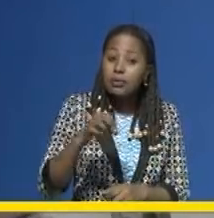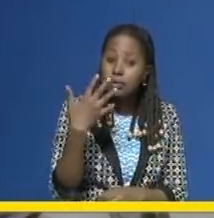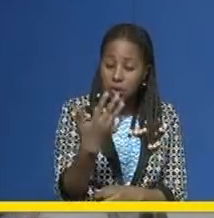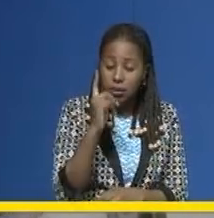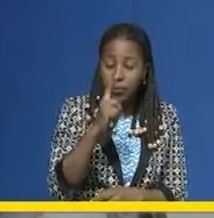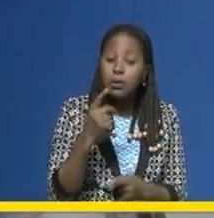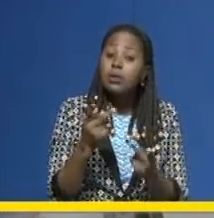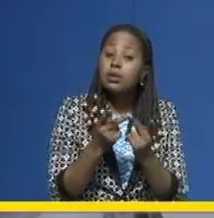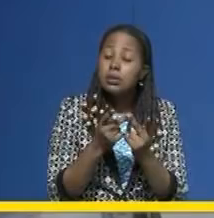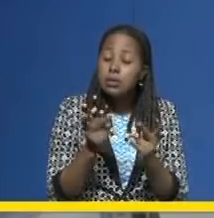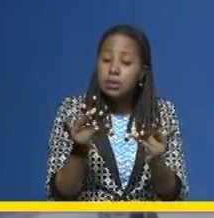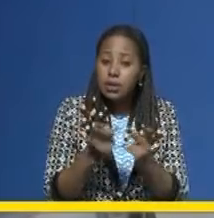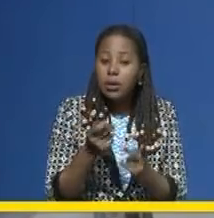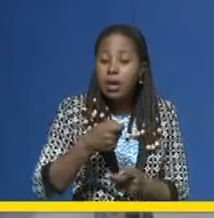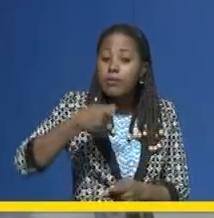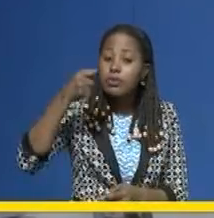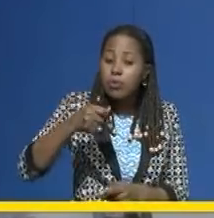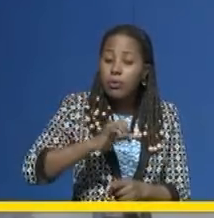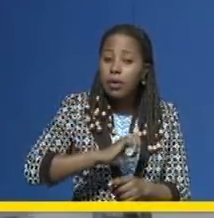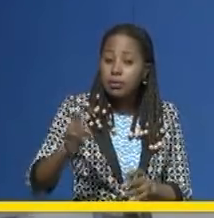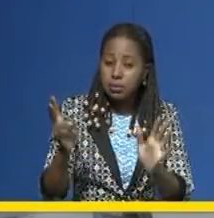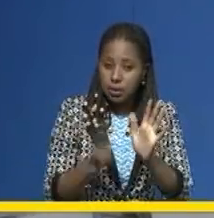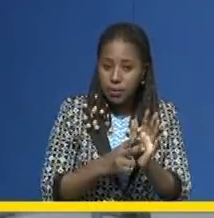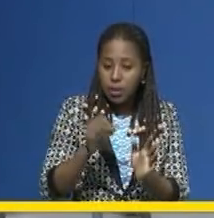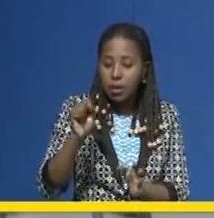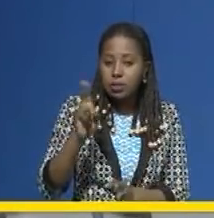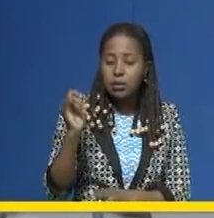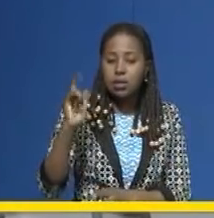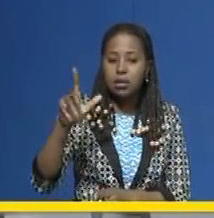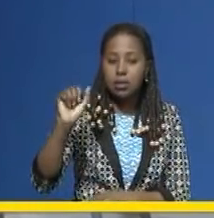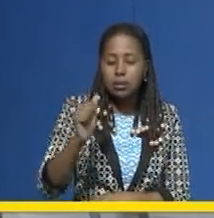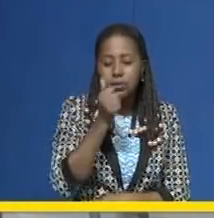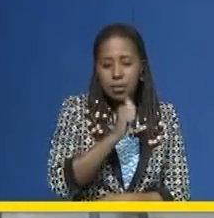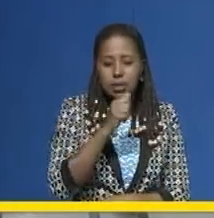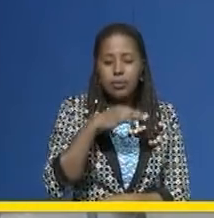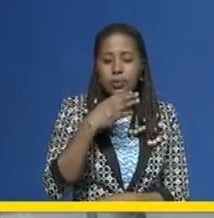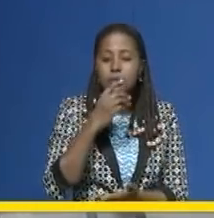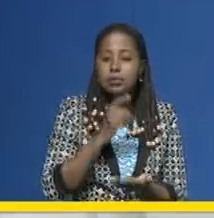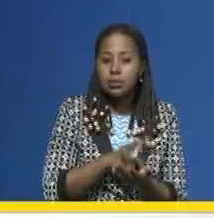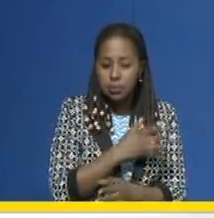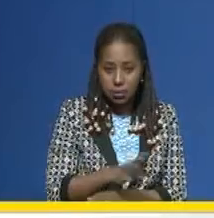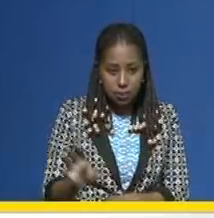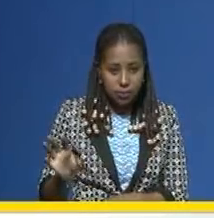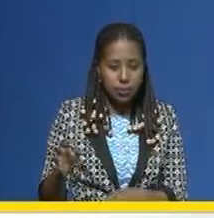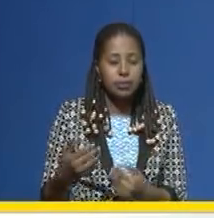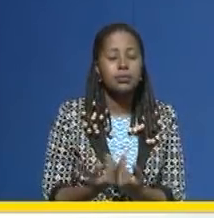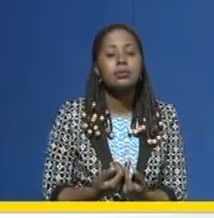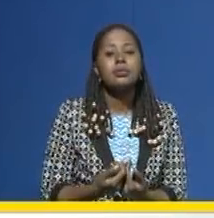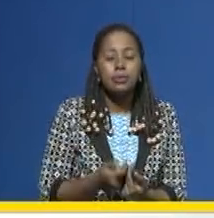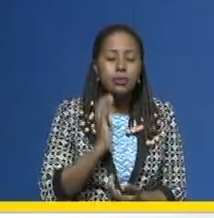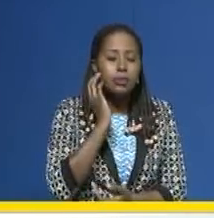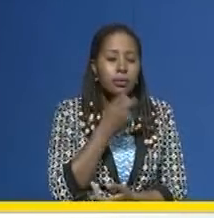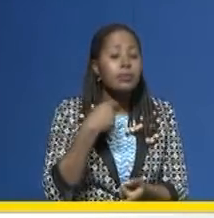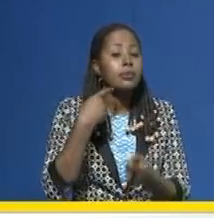ambao ni sawa na vidumu vya lita 5,700. Sheila Mkumba, Azam News, Dar es Salaam. Tahadhari